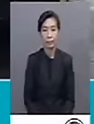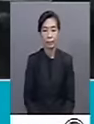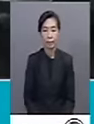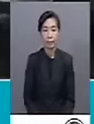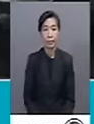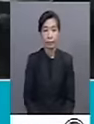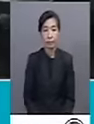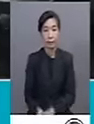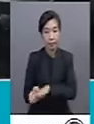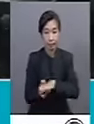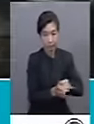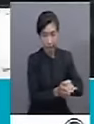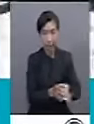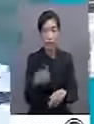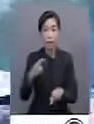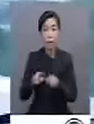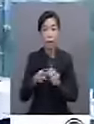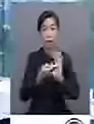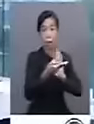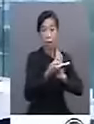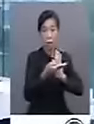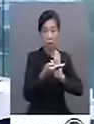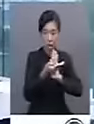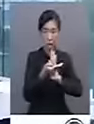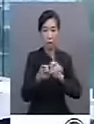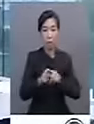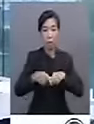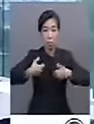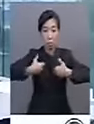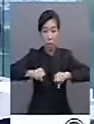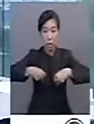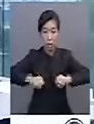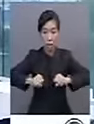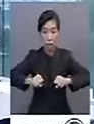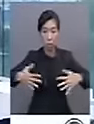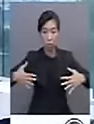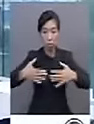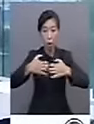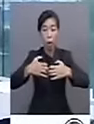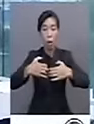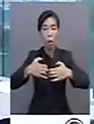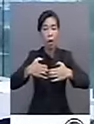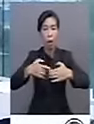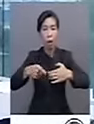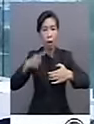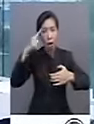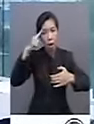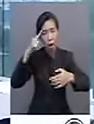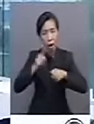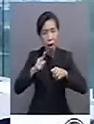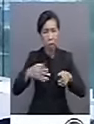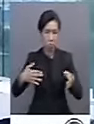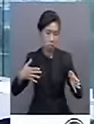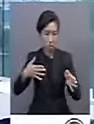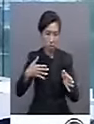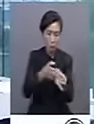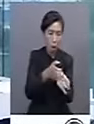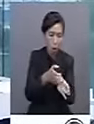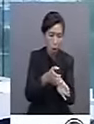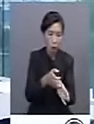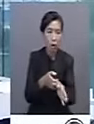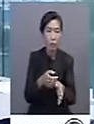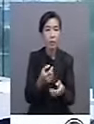อีกอุบัติเหตุหนึ่งนะครับเกิดขึ้นที่จังหวัดหนองคายครับเป็นรถจักรยานยนต์2คันนะชนกันและปรากฏว่ามันเซฮะถลายมาชนเข้